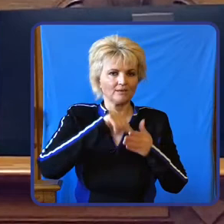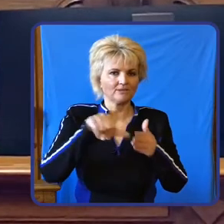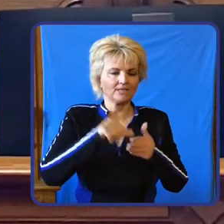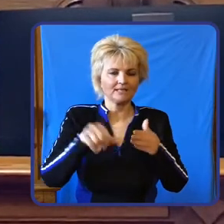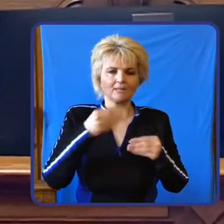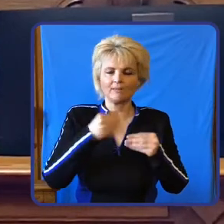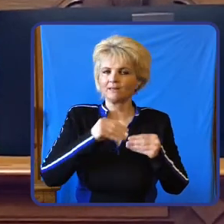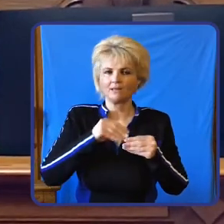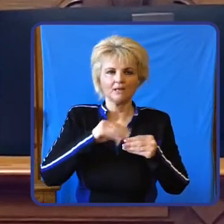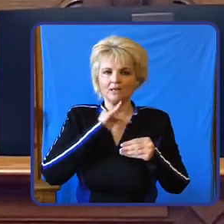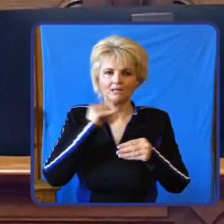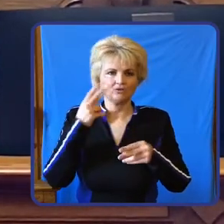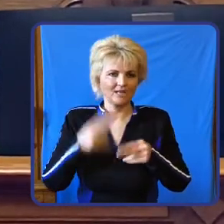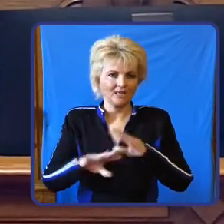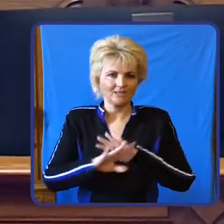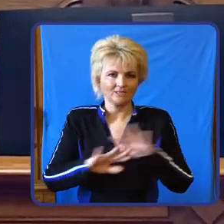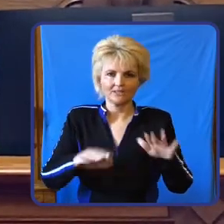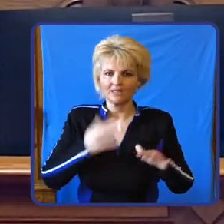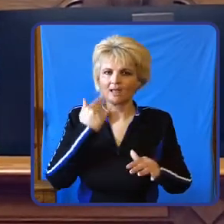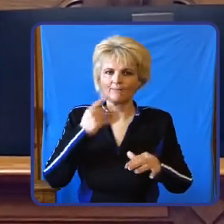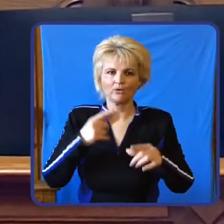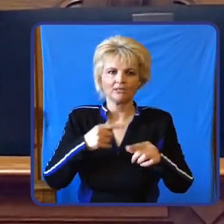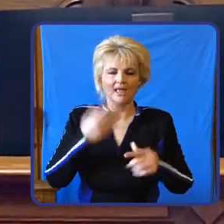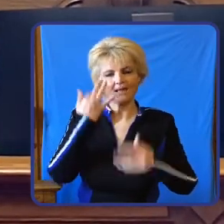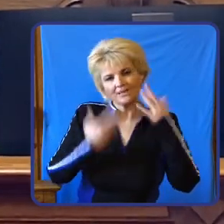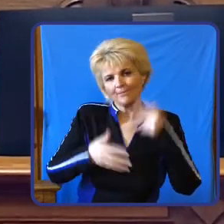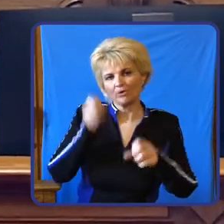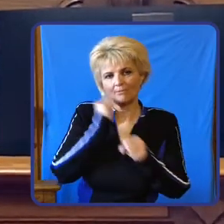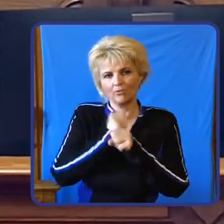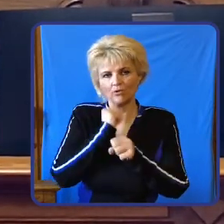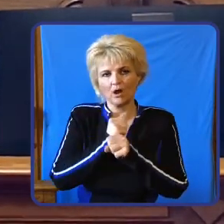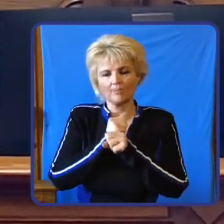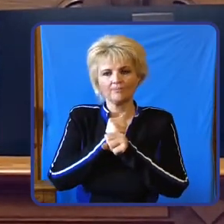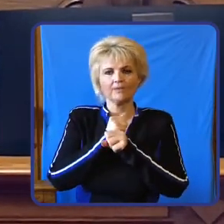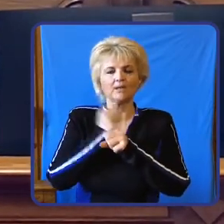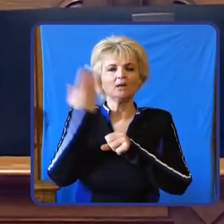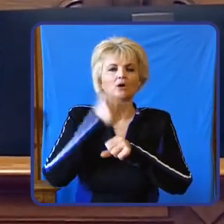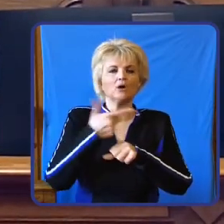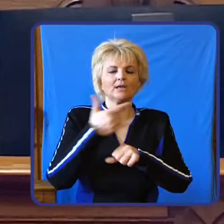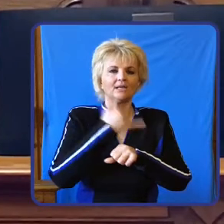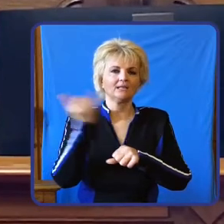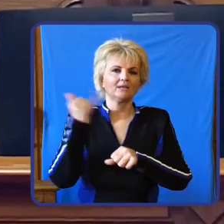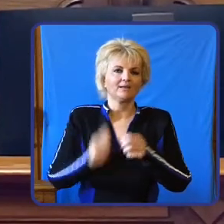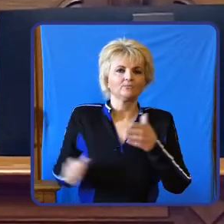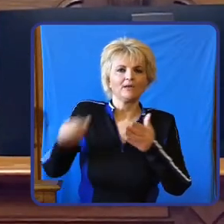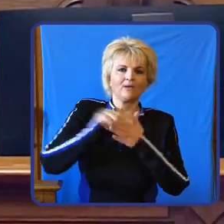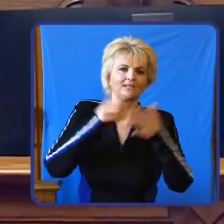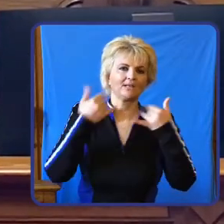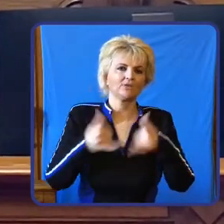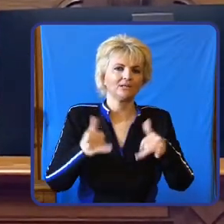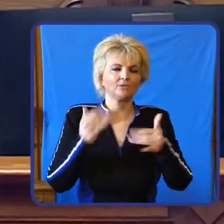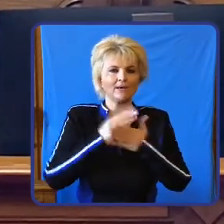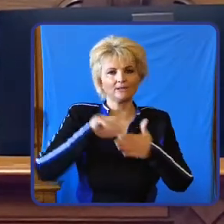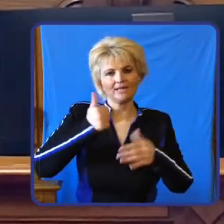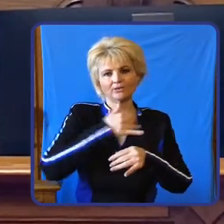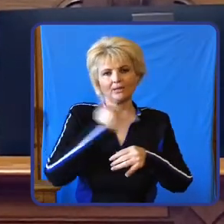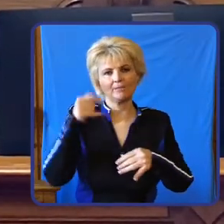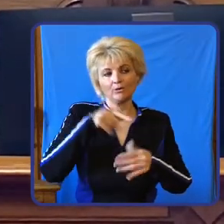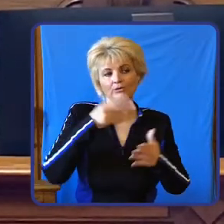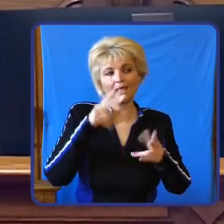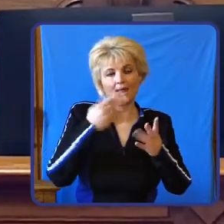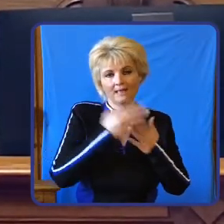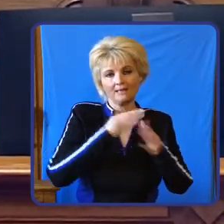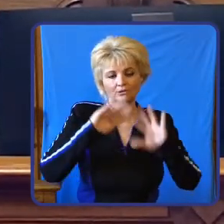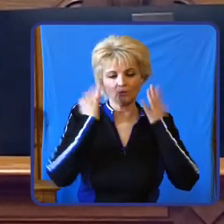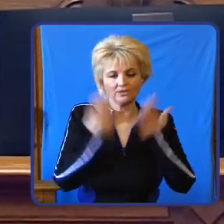nem készült el teljesen, nem volt elszámolva még teljesen a munka. Ha két éves beruházás indul, már az első évben ott kell legyen a